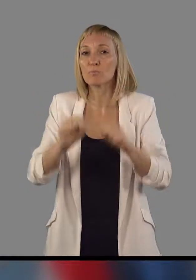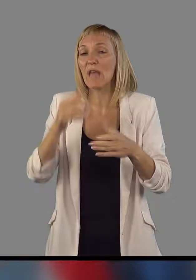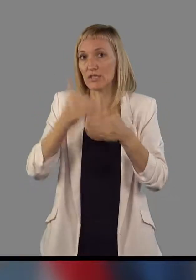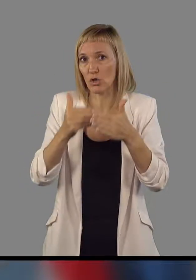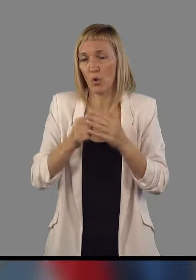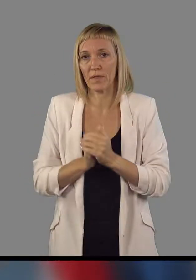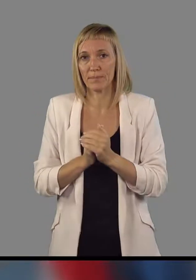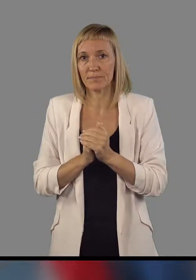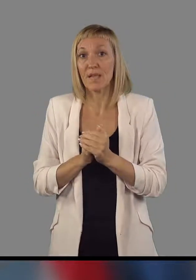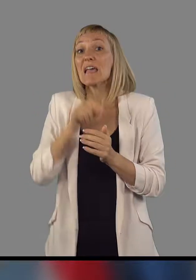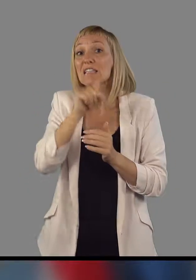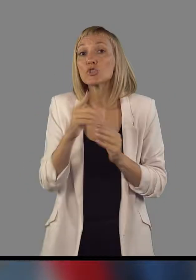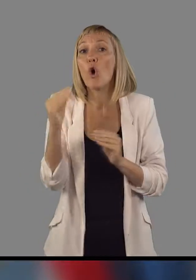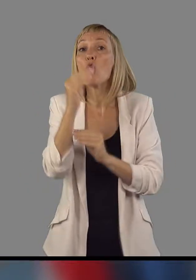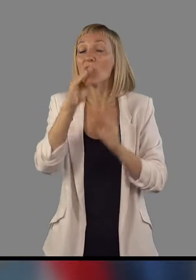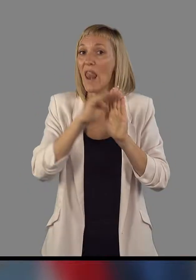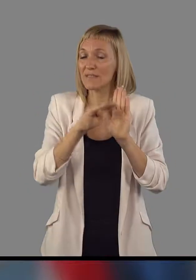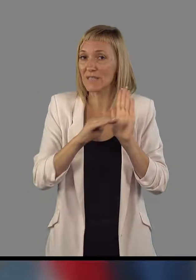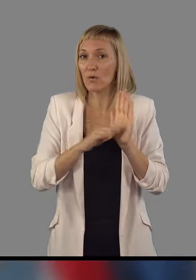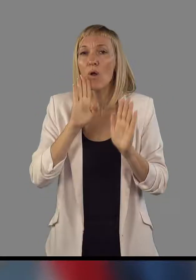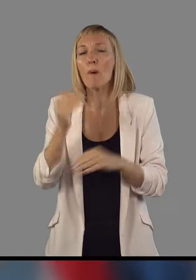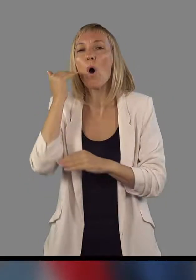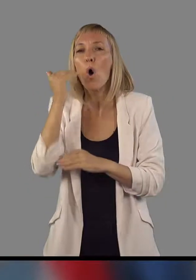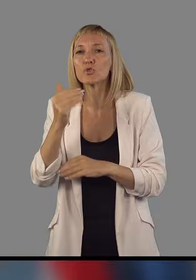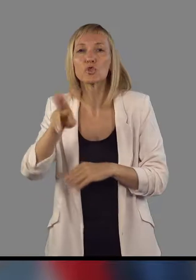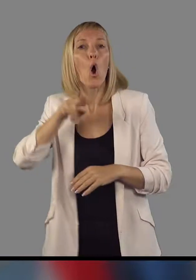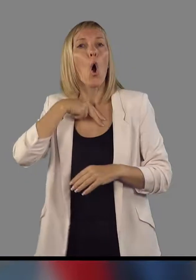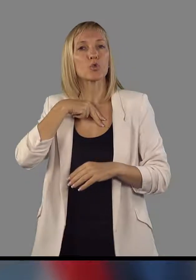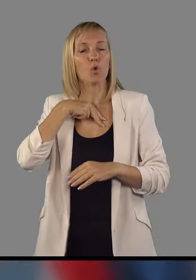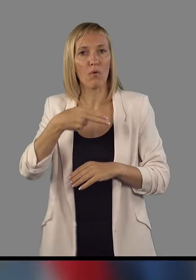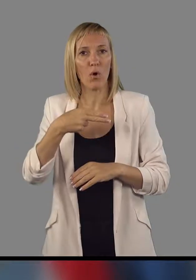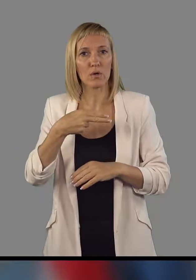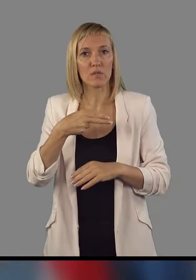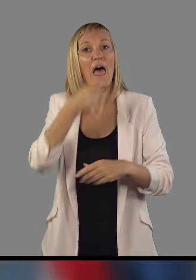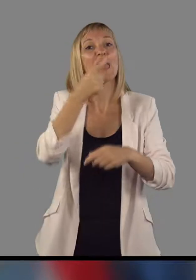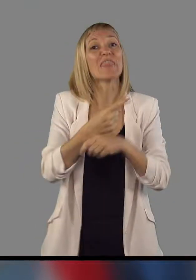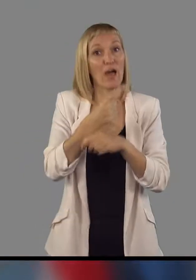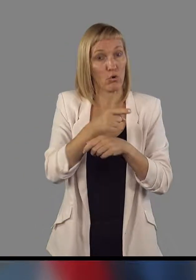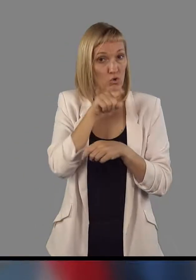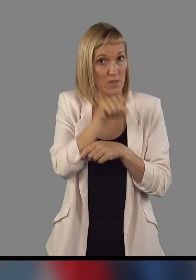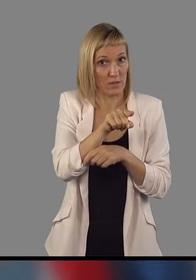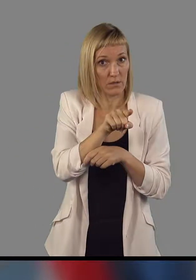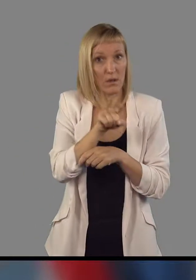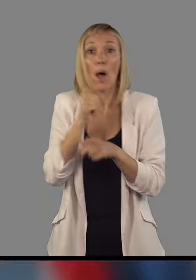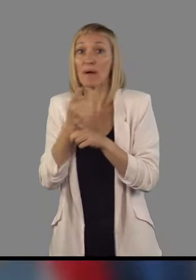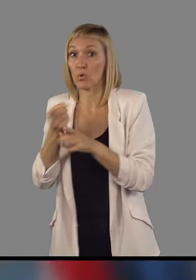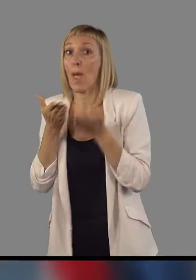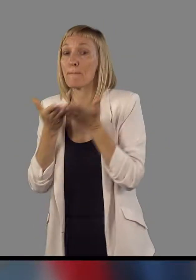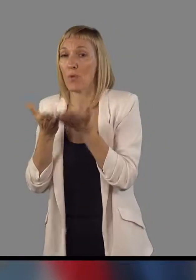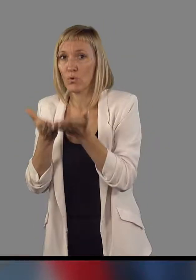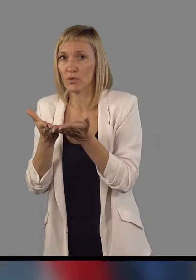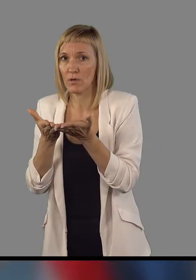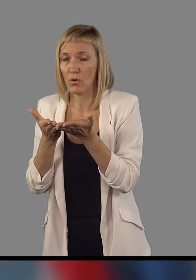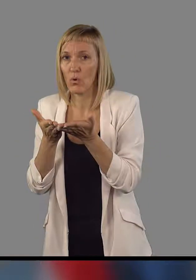tega bomo s to novelo zakona zaostrili odgovornost tako naročnikov kot ponudnikov,